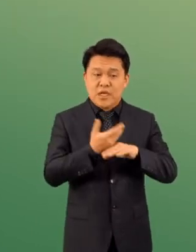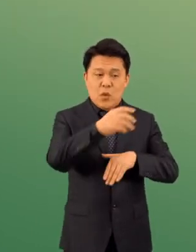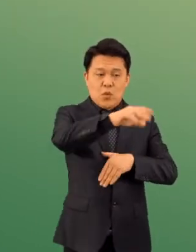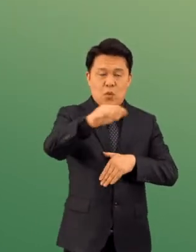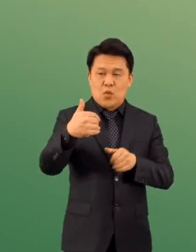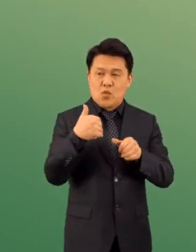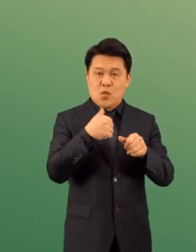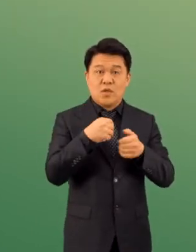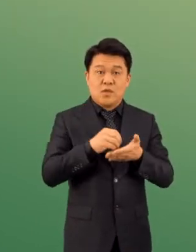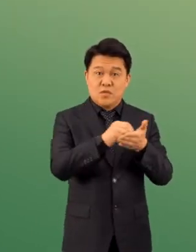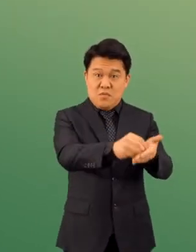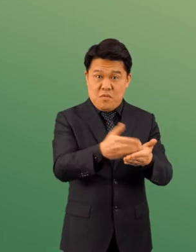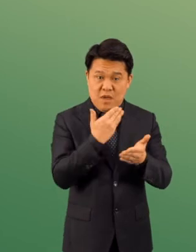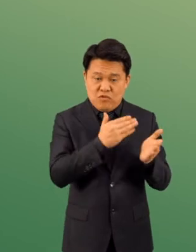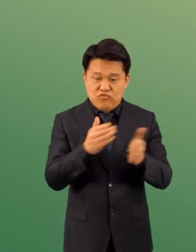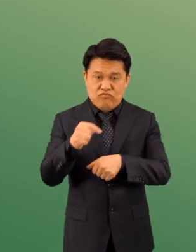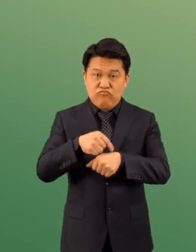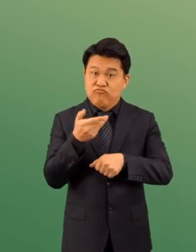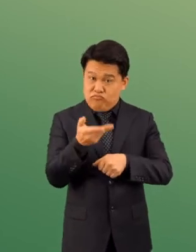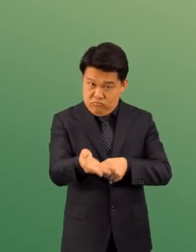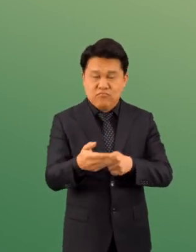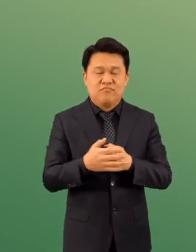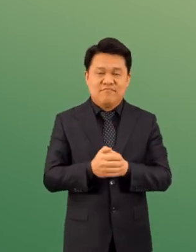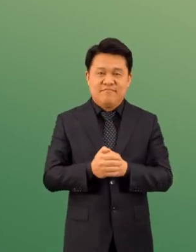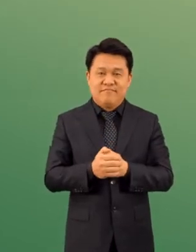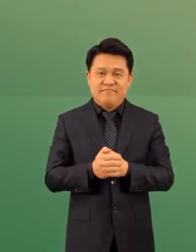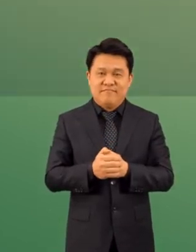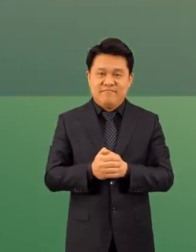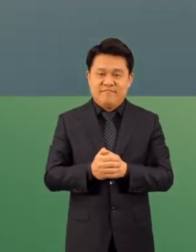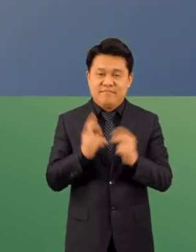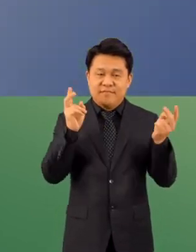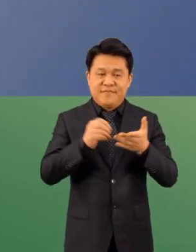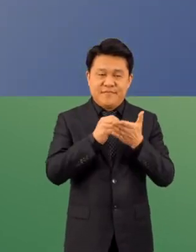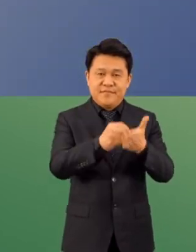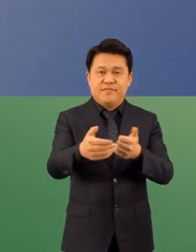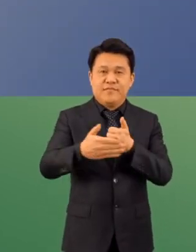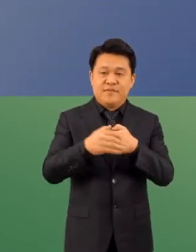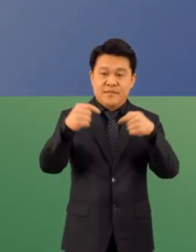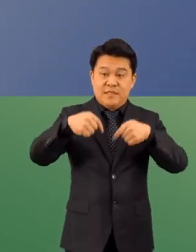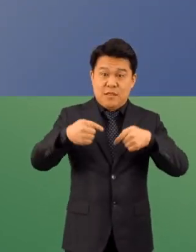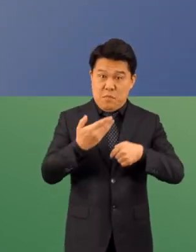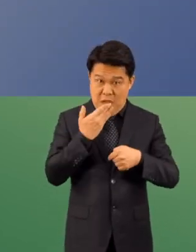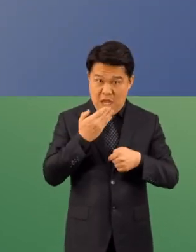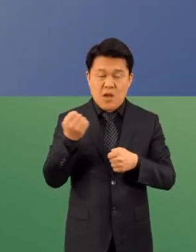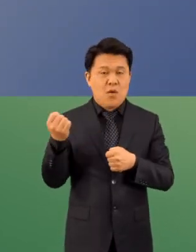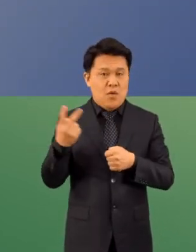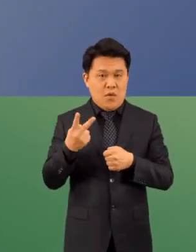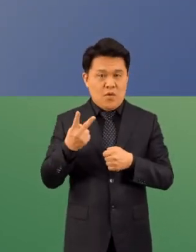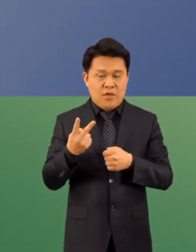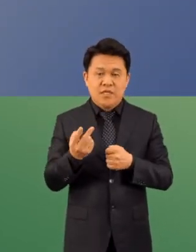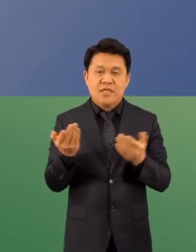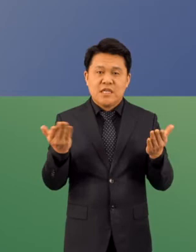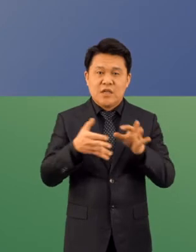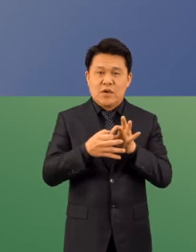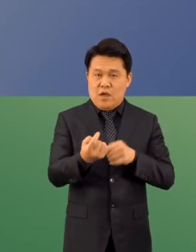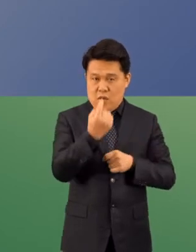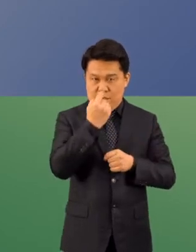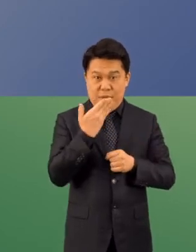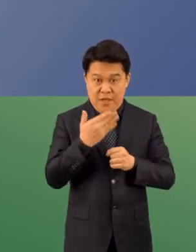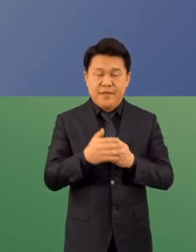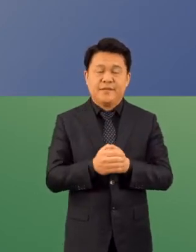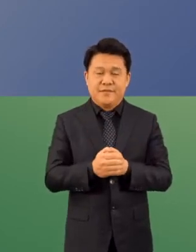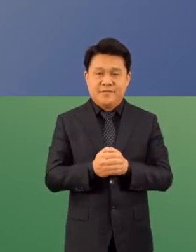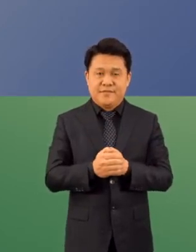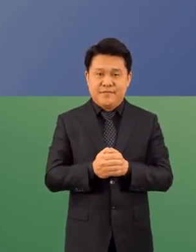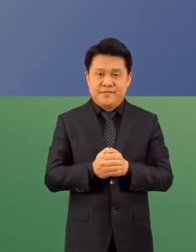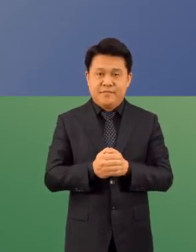다른 곳으로 취업할 수 있도록 준비 시간도 드립니다. 취업을 도와줄 상담을 받을 수 있고 직업 교육도 받을 수